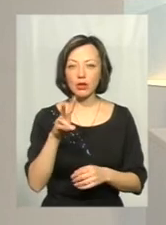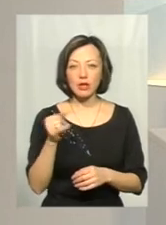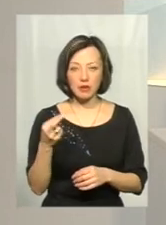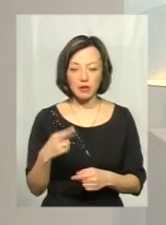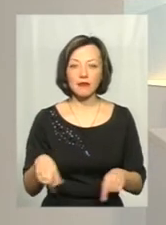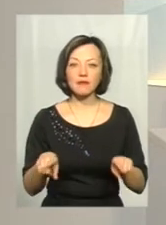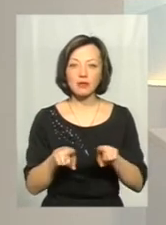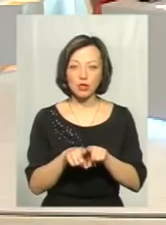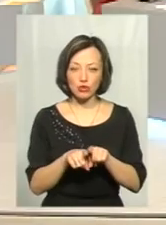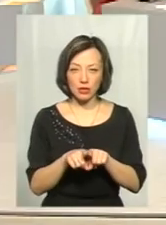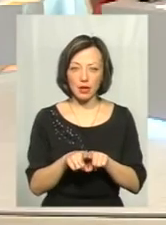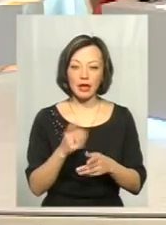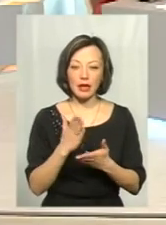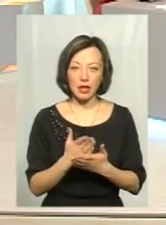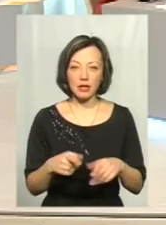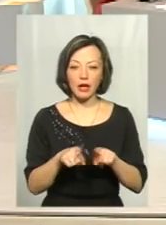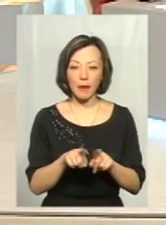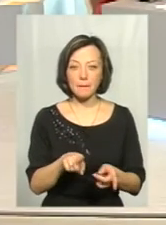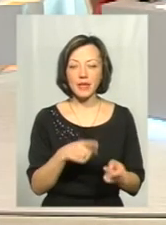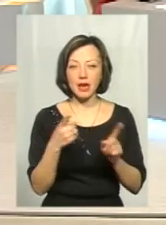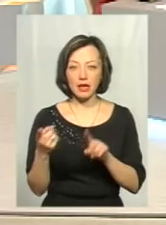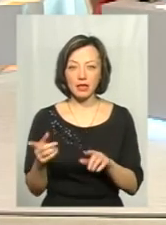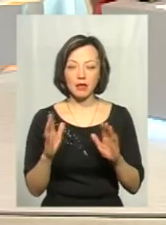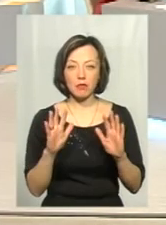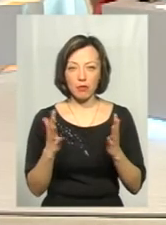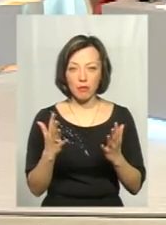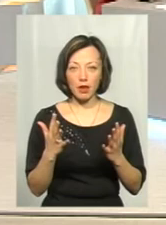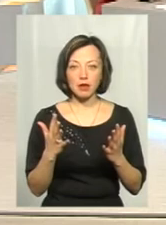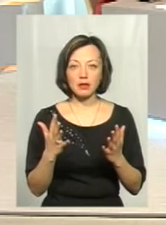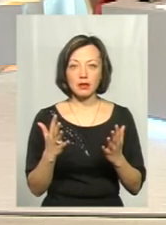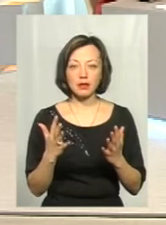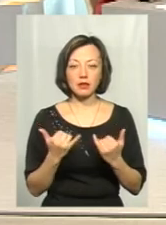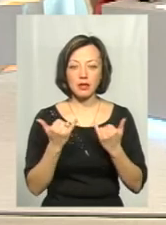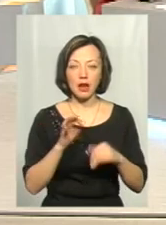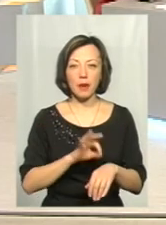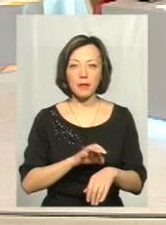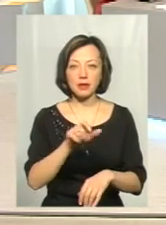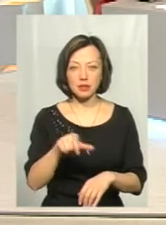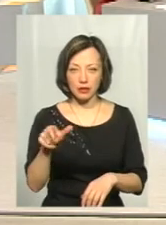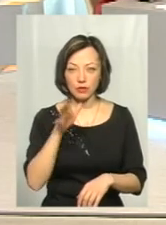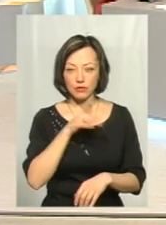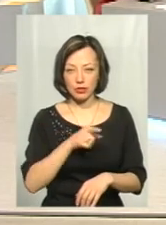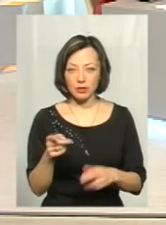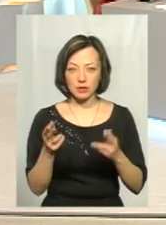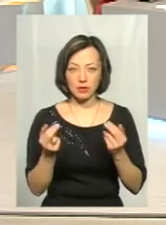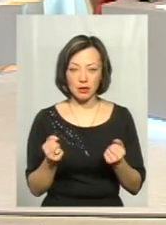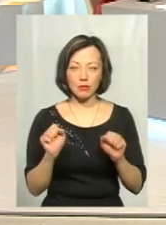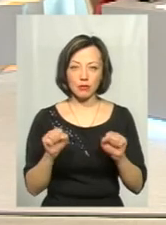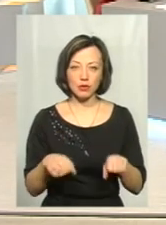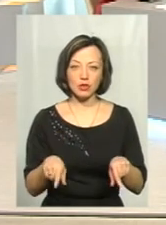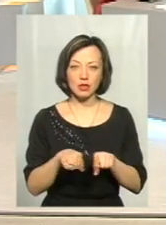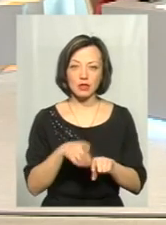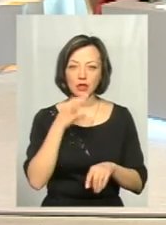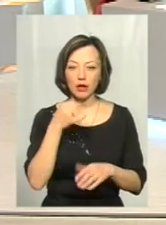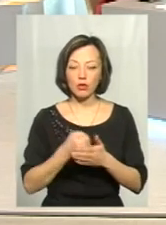все ж таки, є такий перехідний момент, ну, такий для пацієнтів час, так? Ну, можна так сказати,